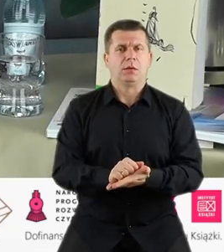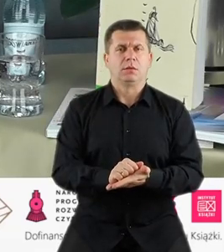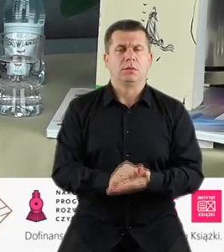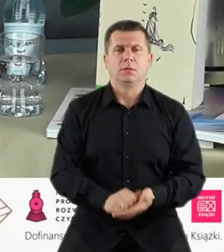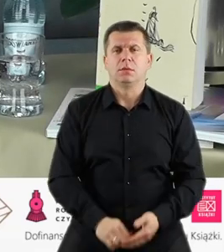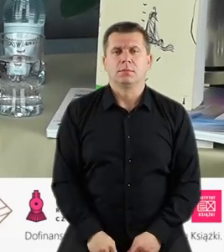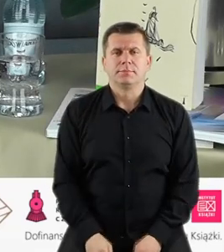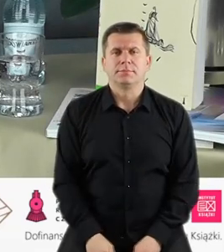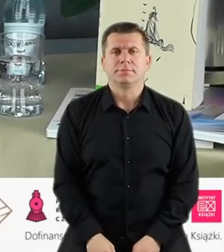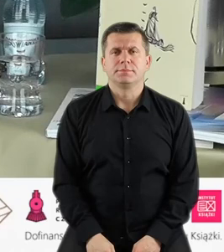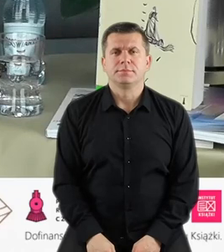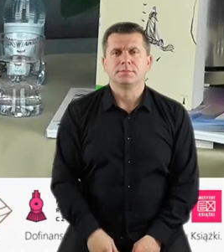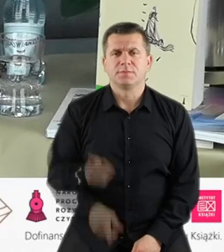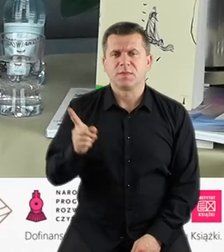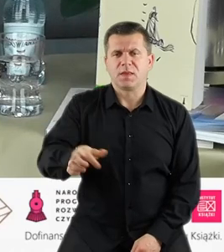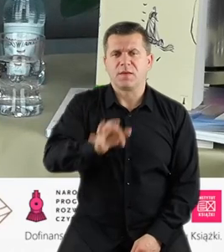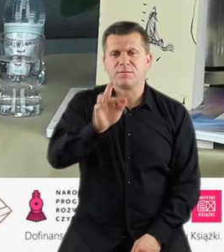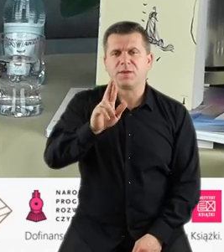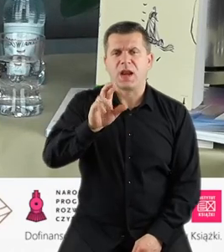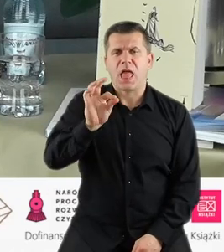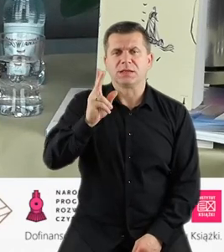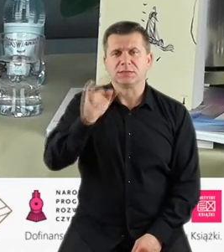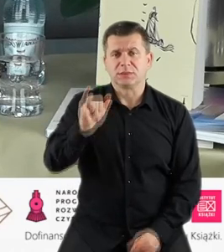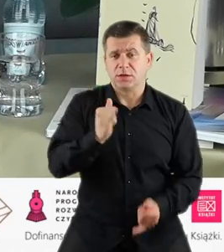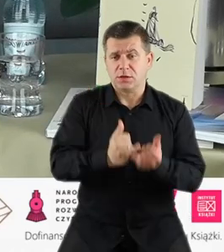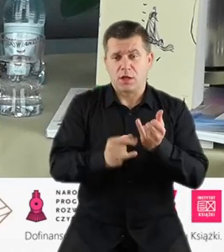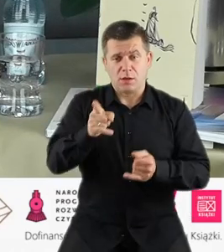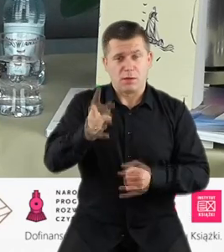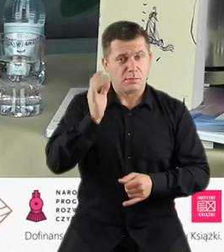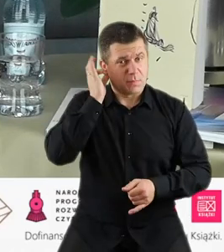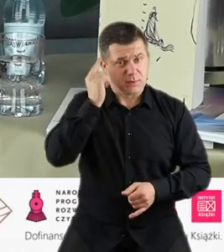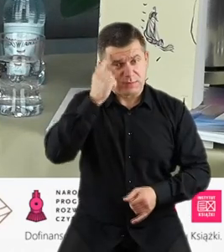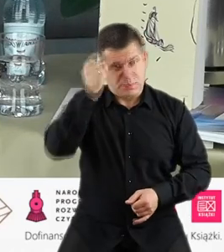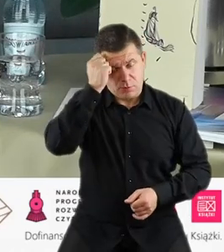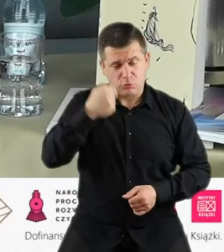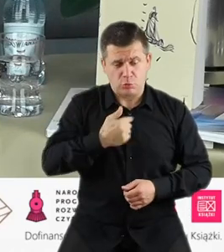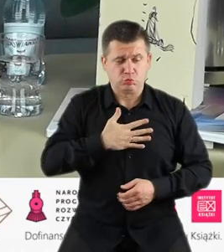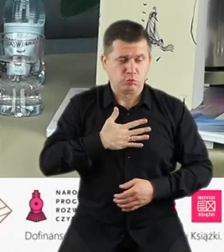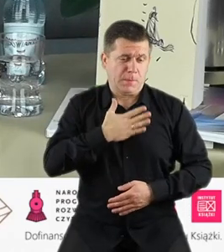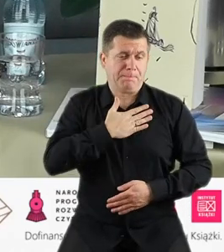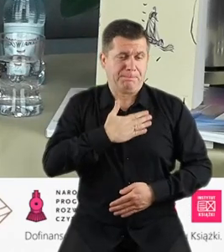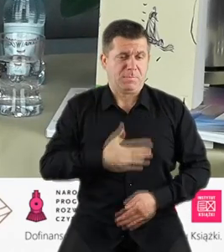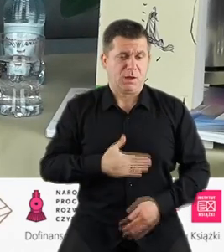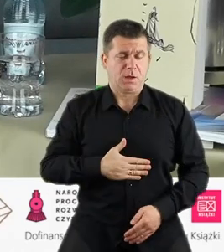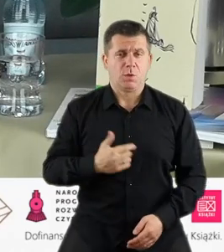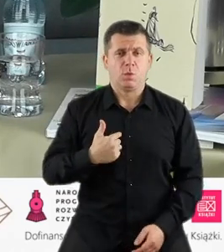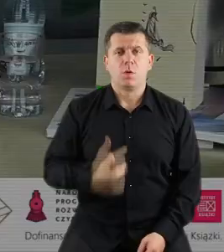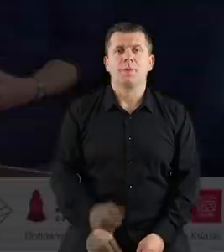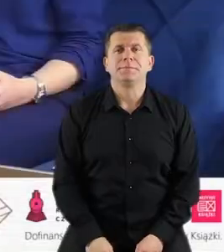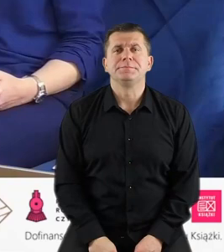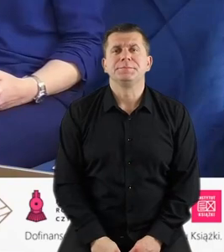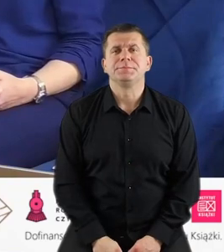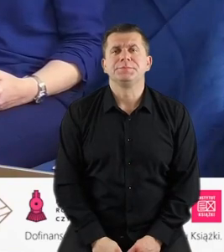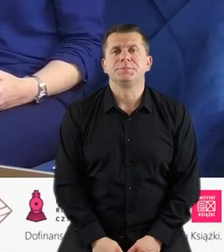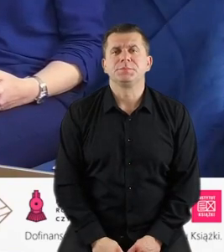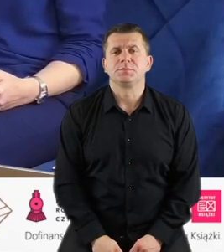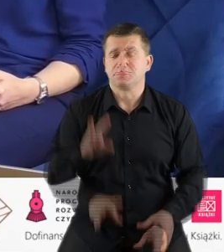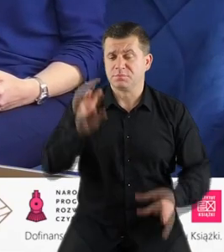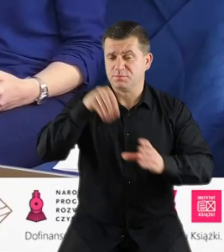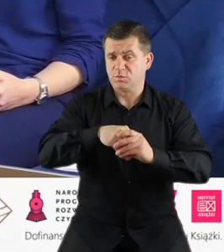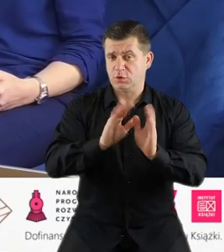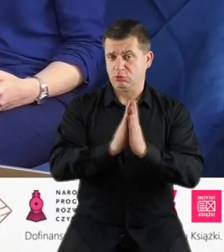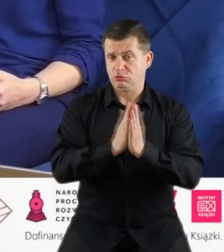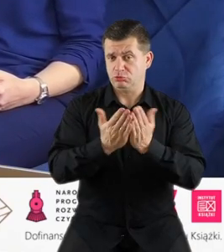No i ten fresk, jeżeli pani go zapamiętała, to jest mi ogromnie miło. Pojawia się chyba bodajże dwa razy.